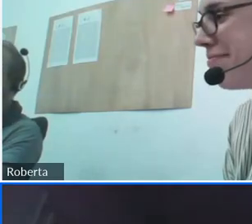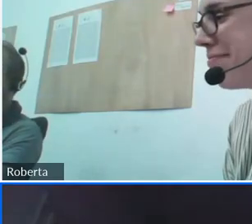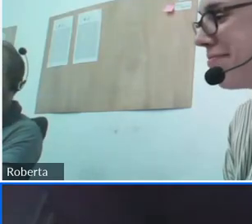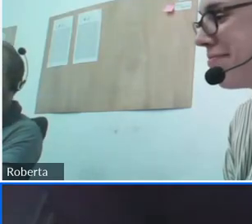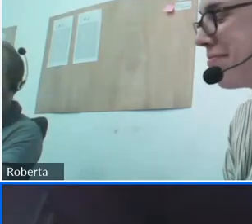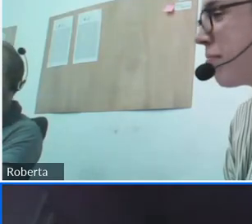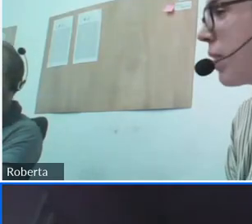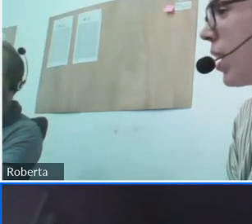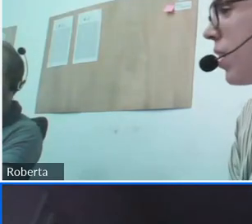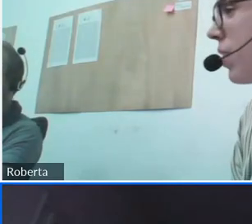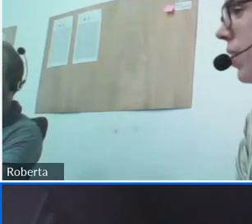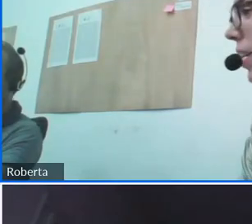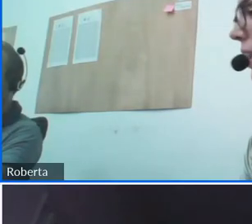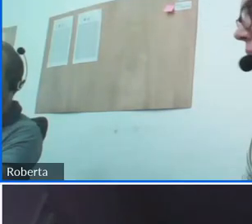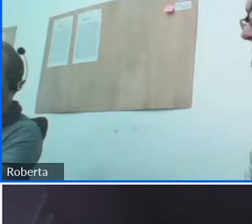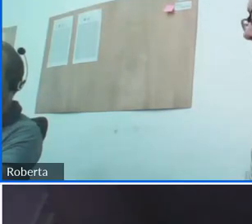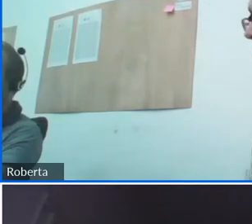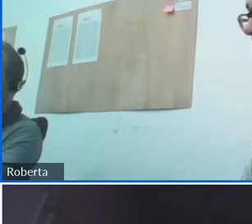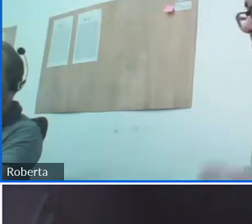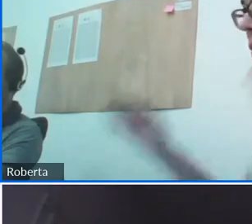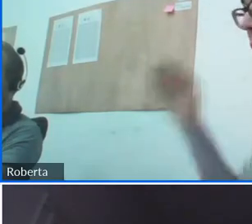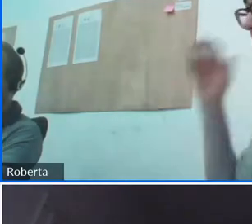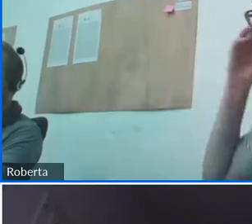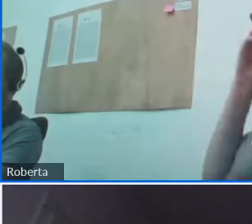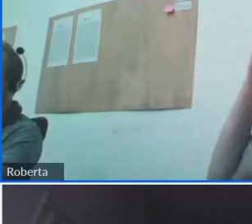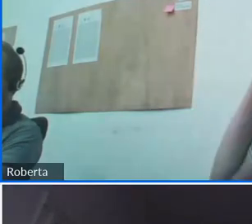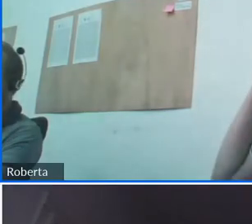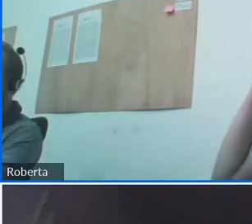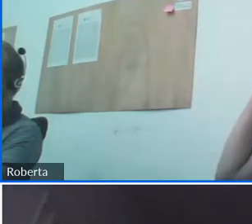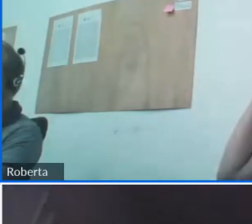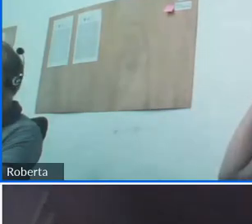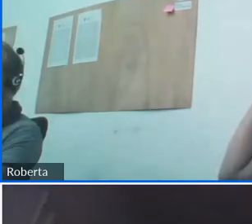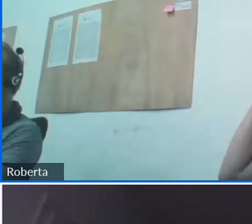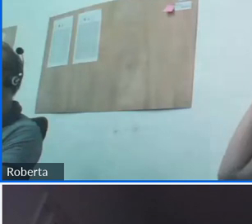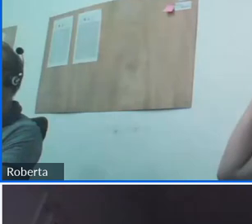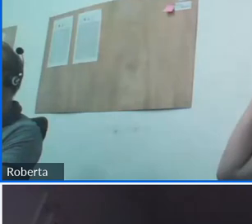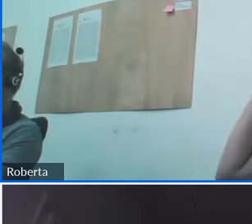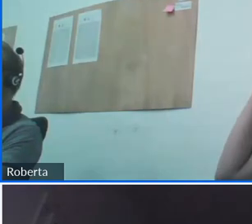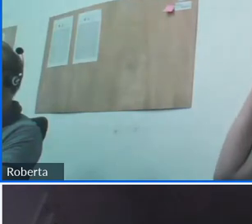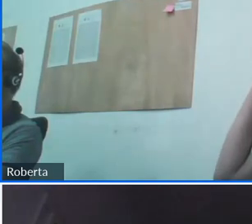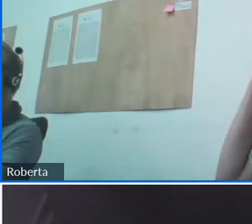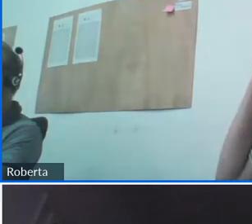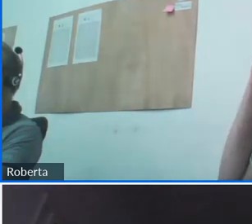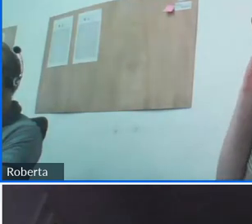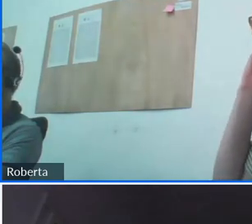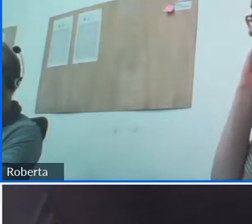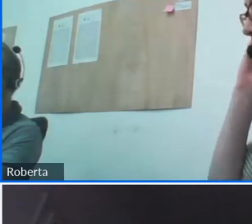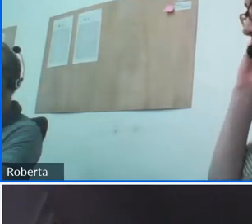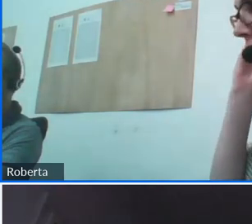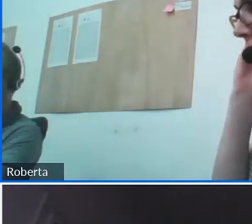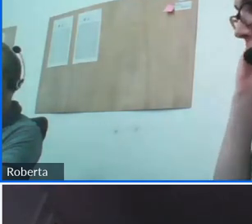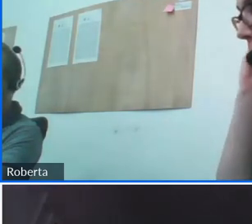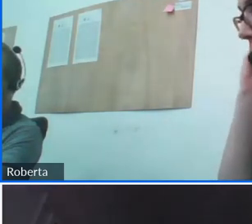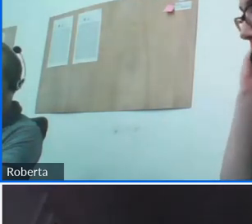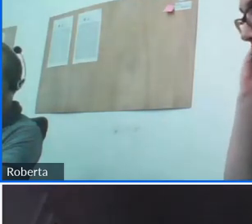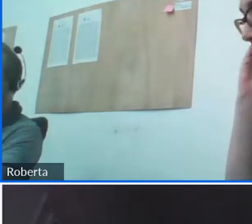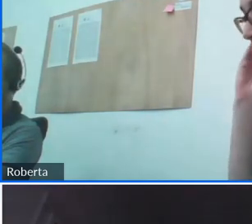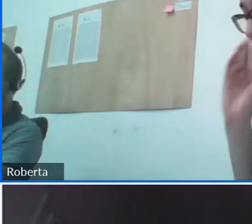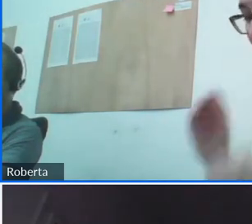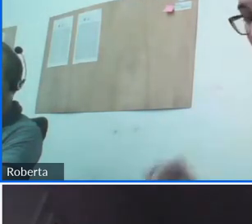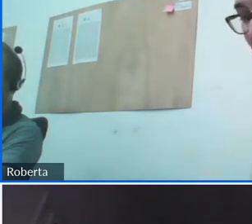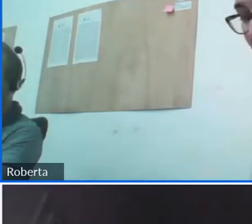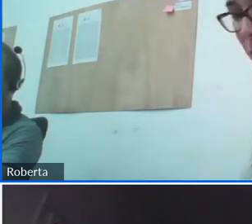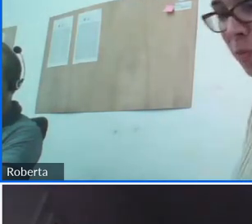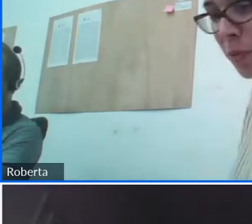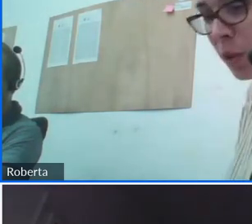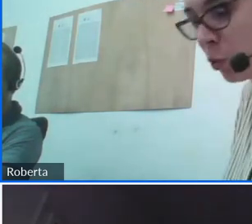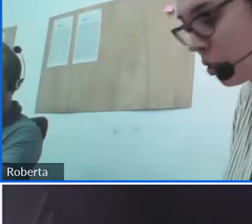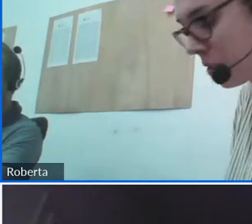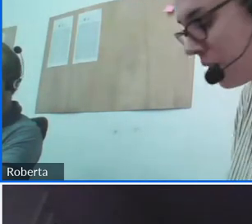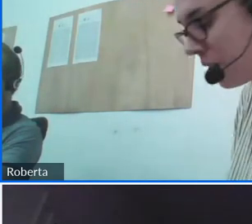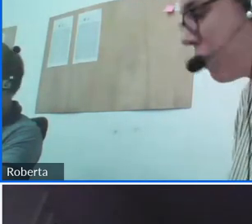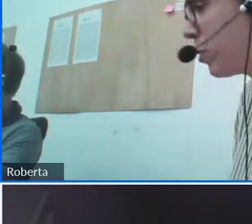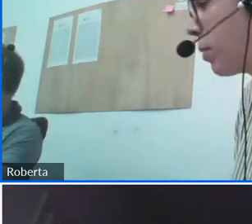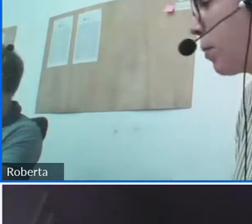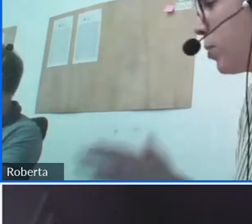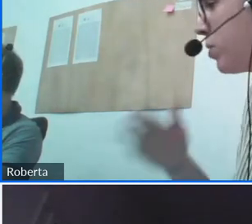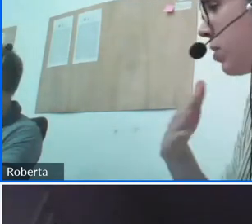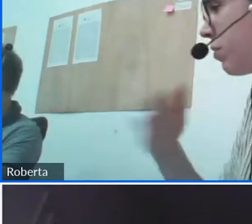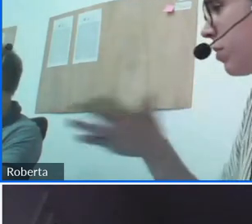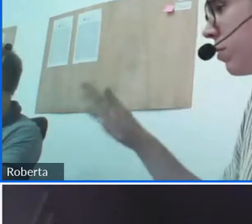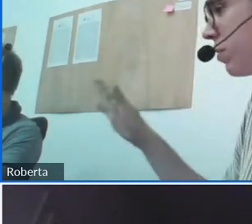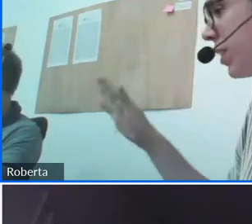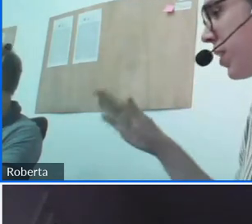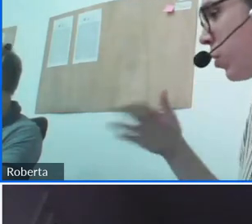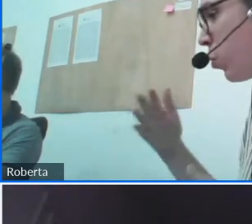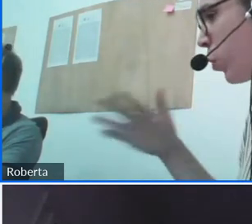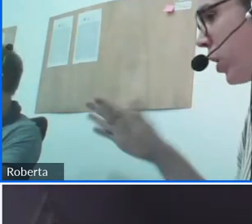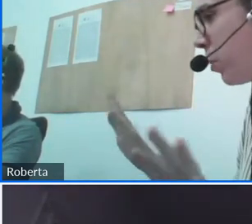ringrazio. Grazie a te Laura. Io avrei una domandina velocissima, rubo anche un minuto a Stefano, ma